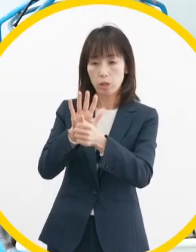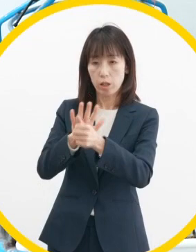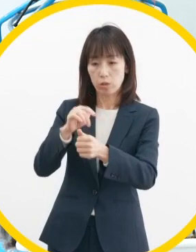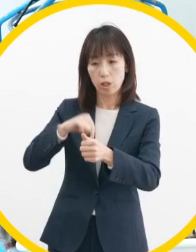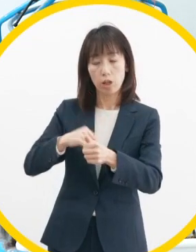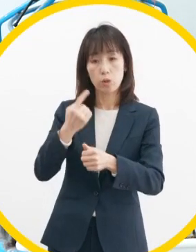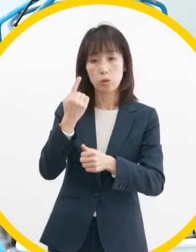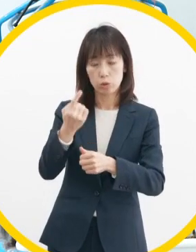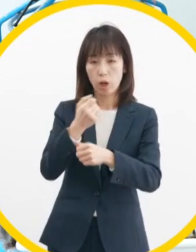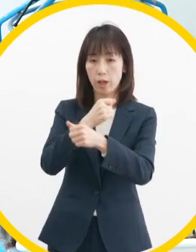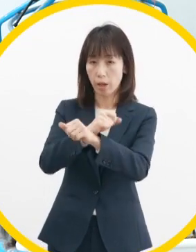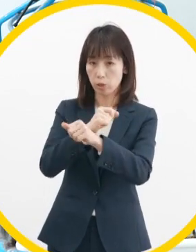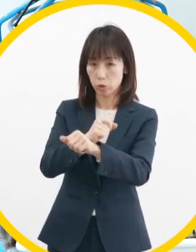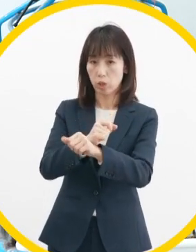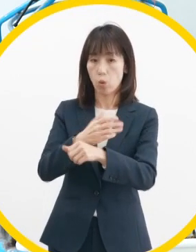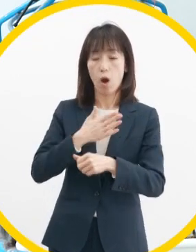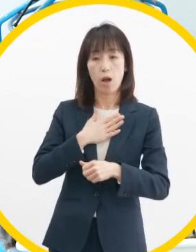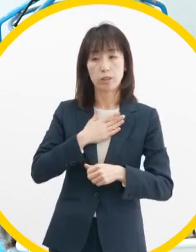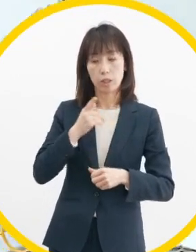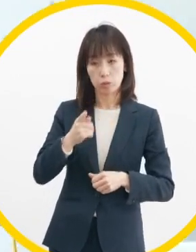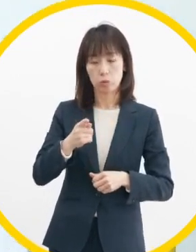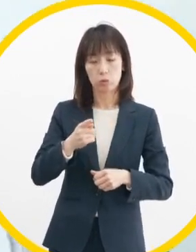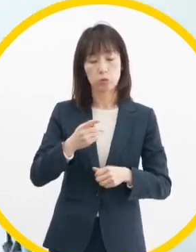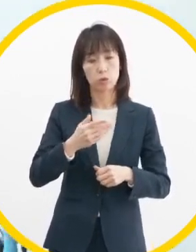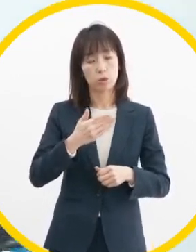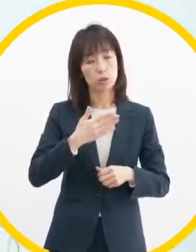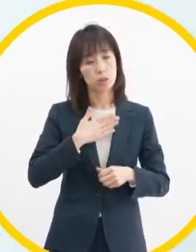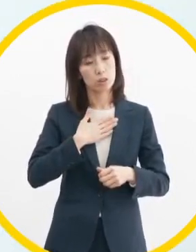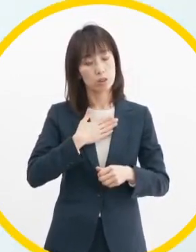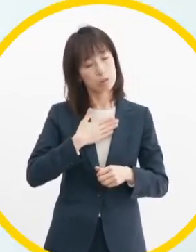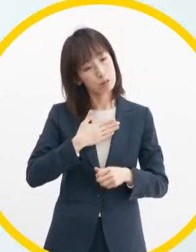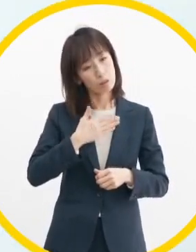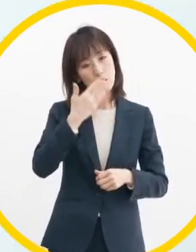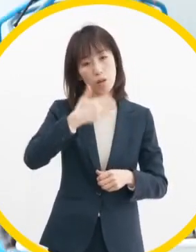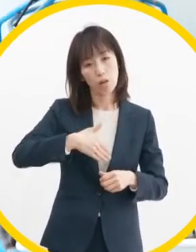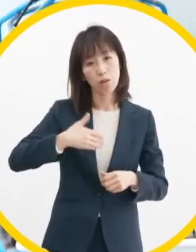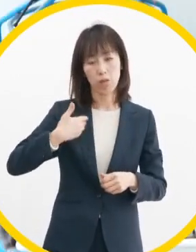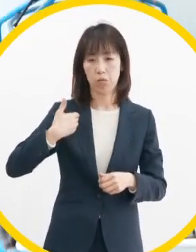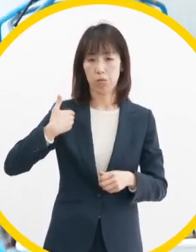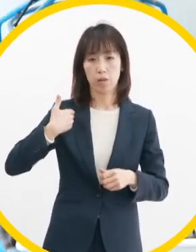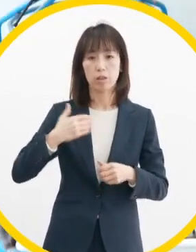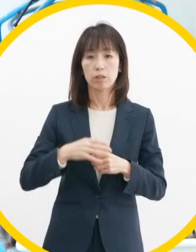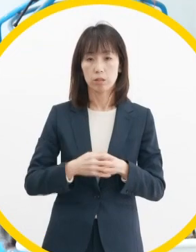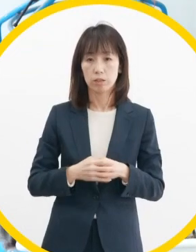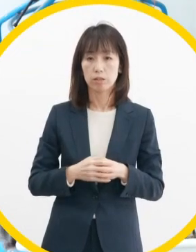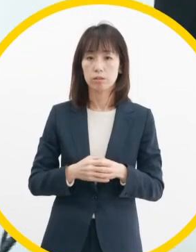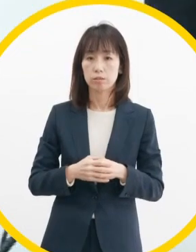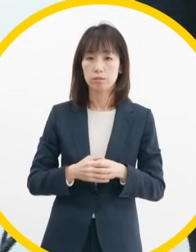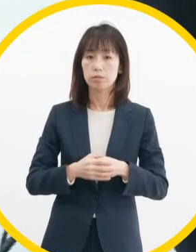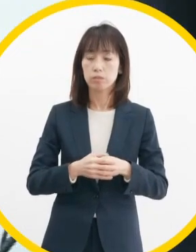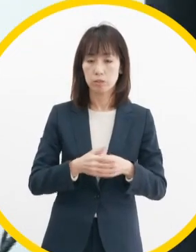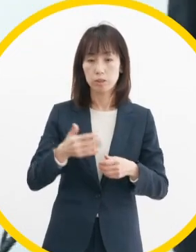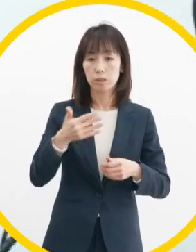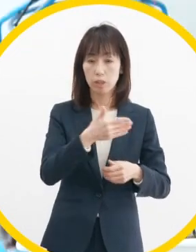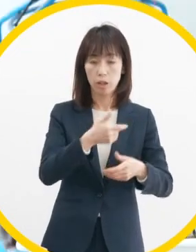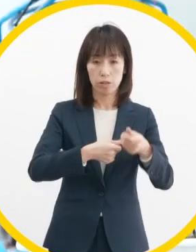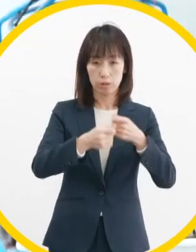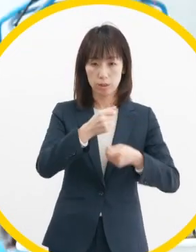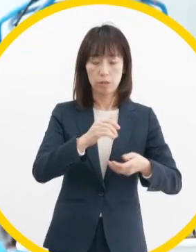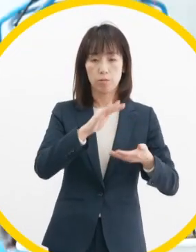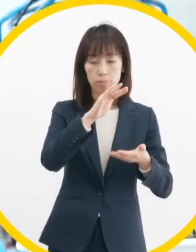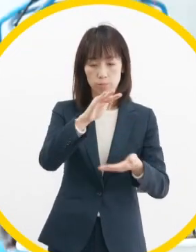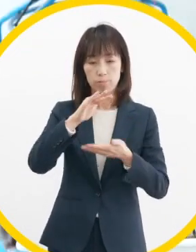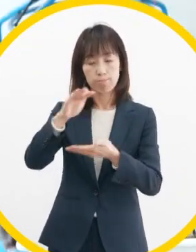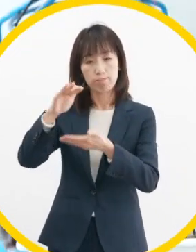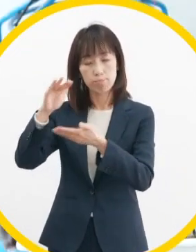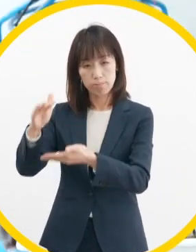えてる一つが研究だってことはもちろん知って 知って、そうなの。 そう安定した供給をしても